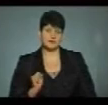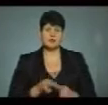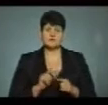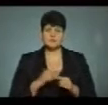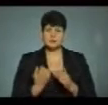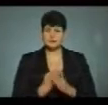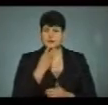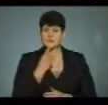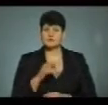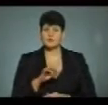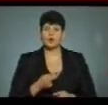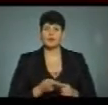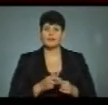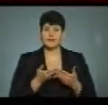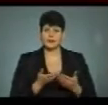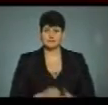випуску дивіться про таке.